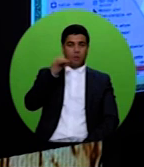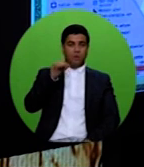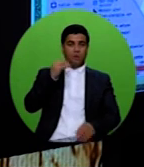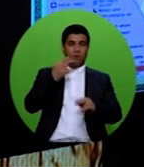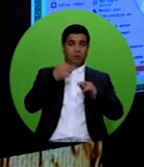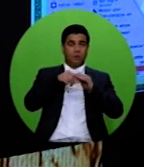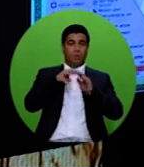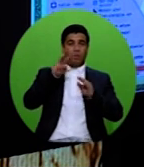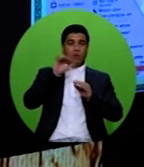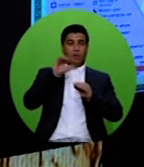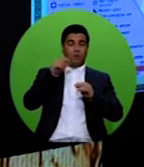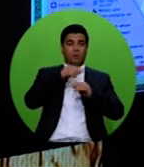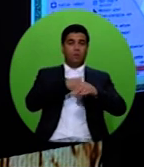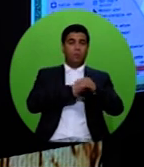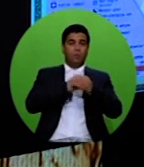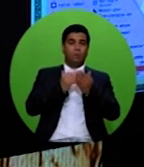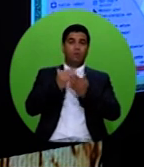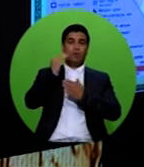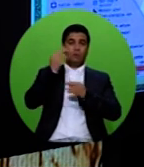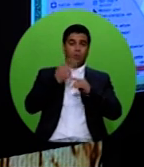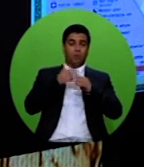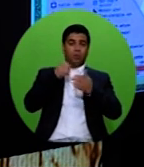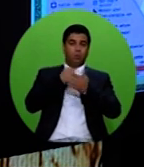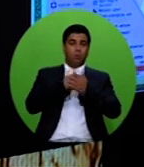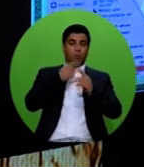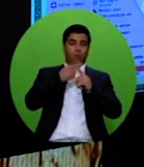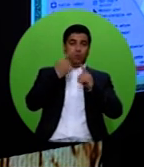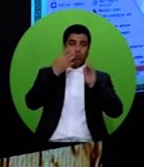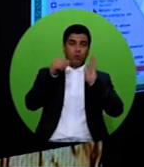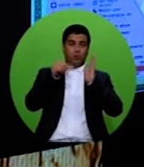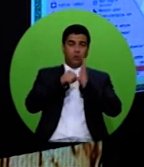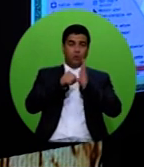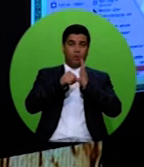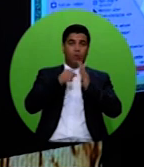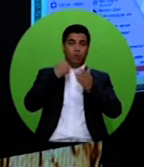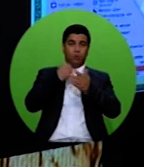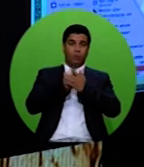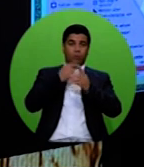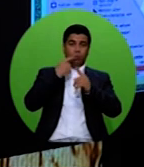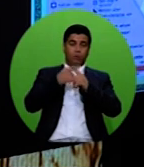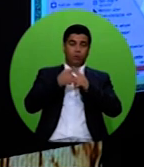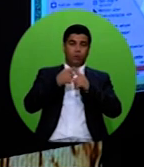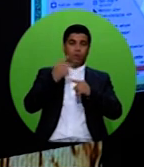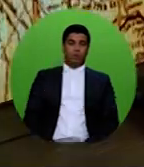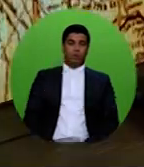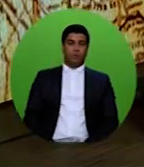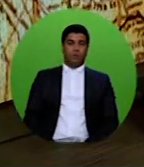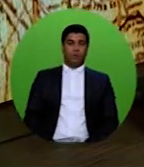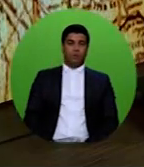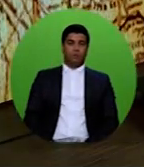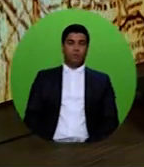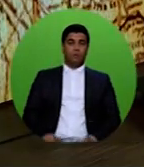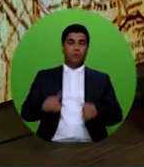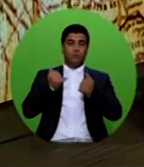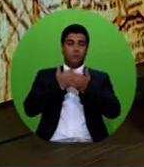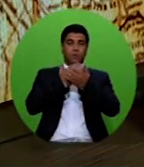И тогда температура поднимается до плюс 46 градусов и до плюс 43 градусов. Теперь,